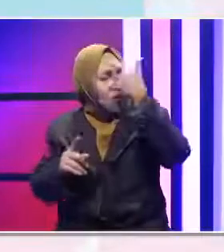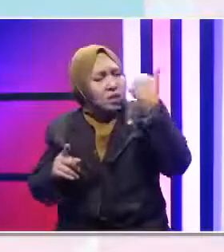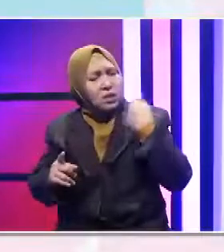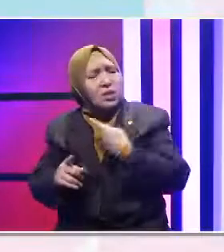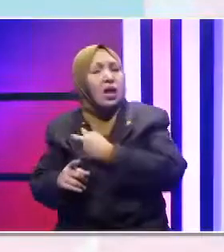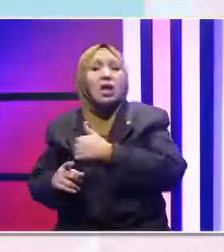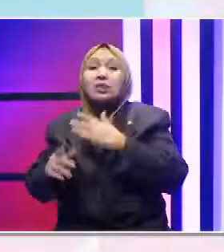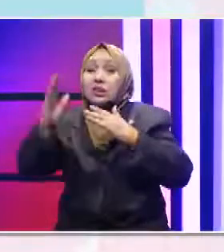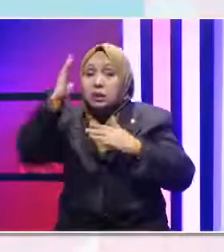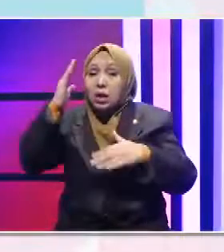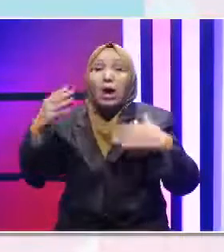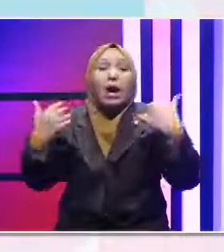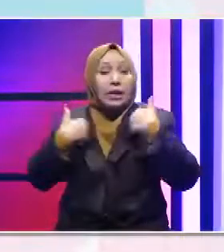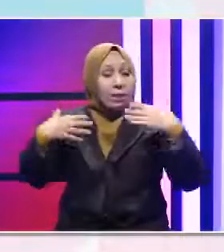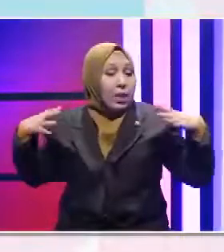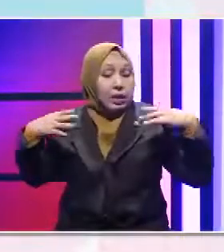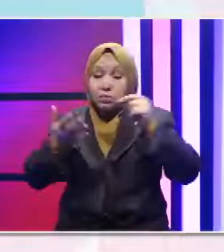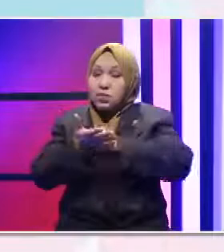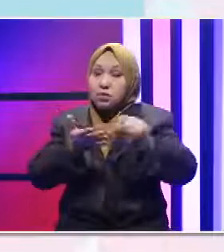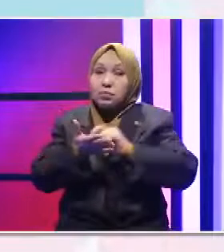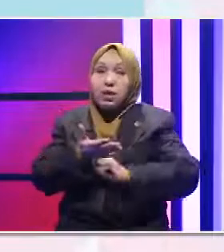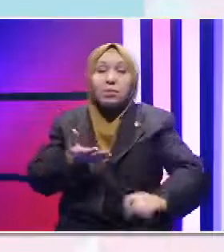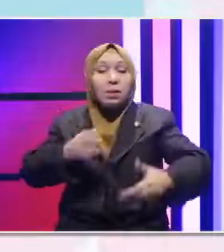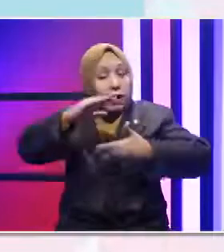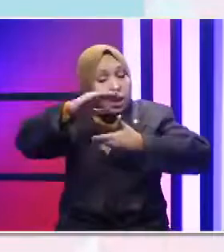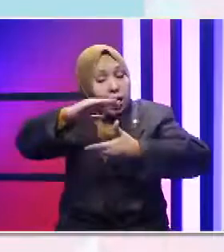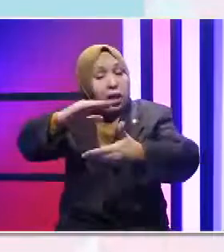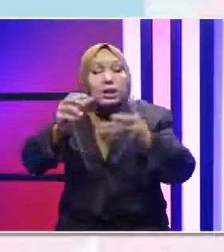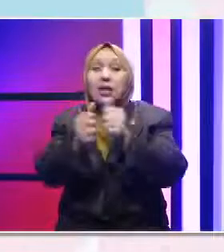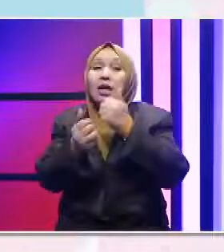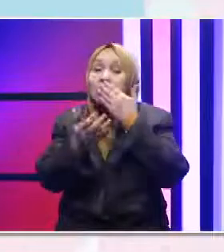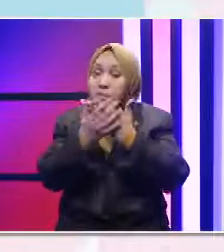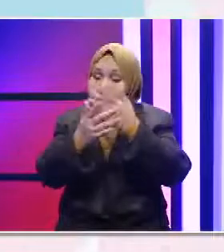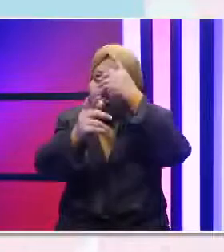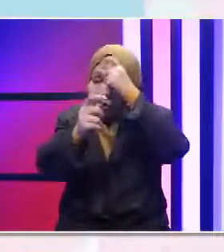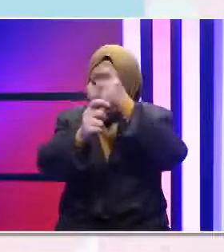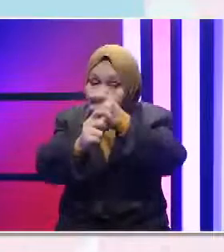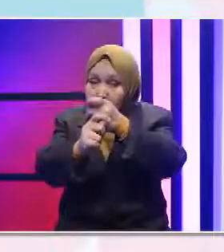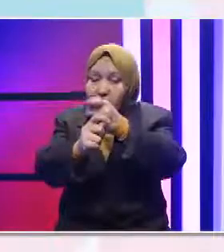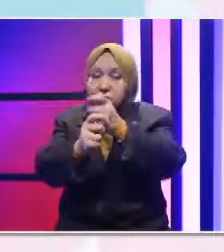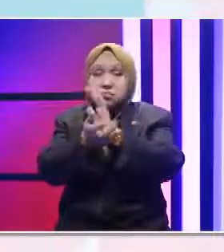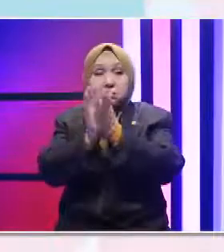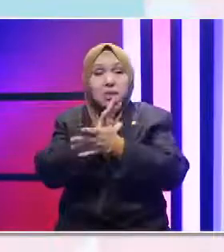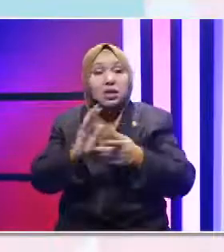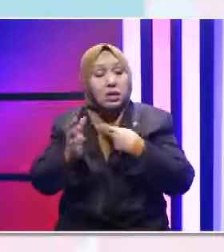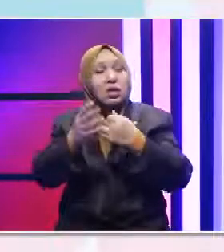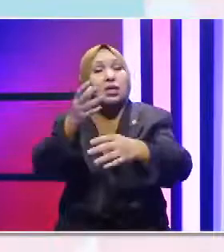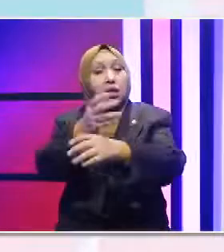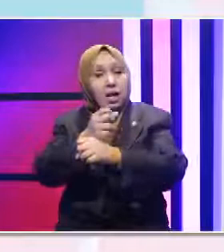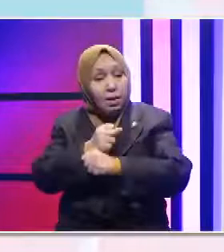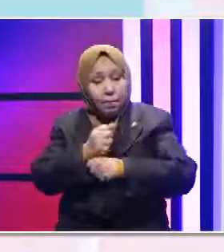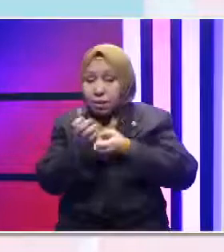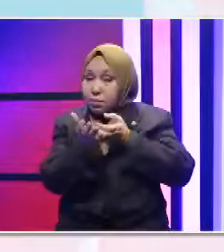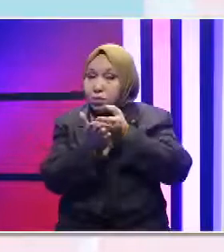malaikat mencatat amal kita. Yang ketiga, kayakan bekalan diri dengan kebaikan dan ketaatan agar kita dapat